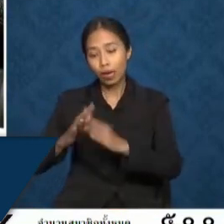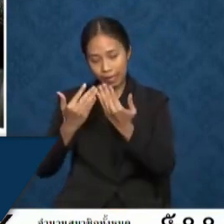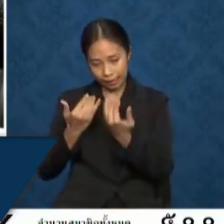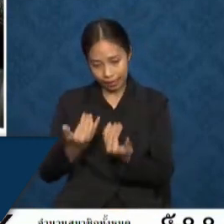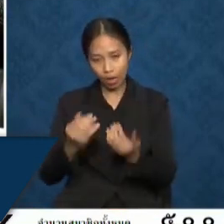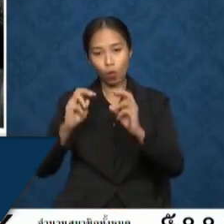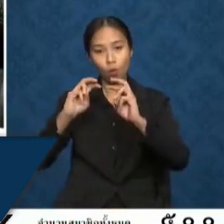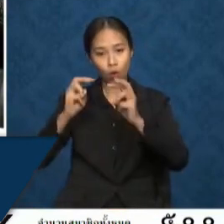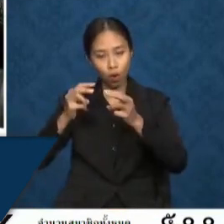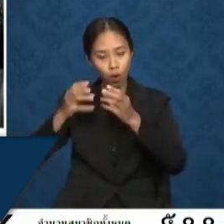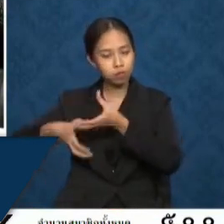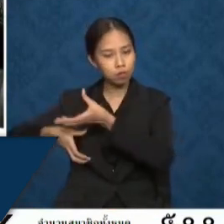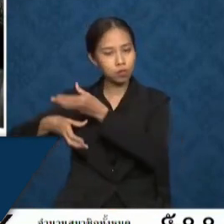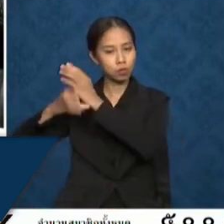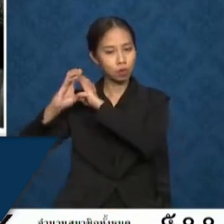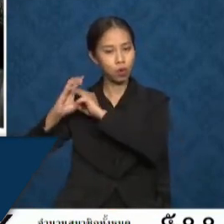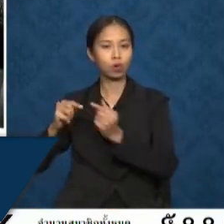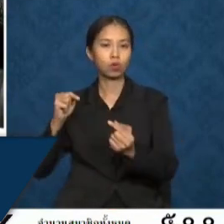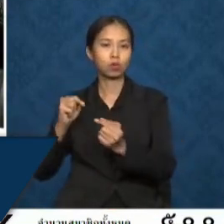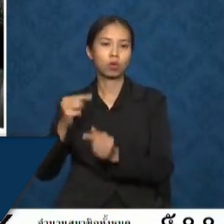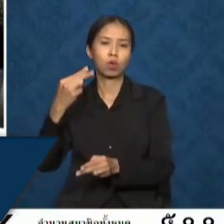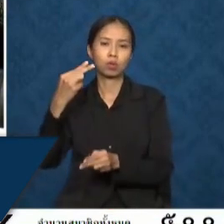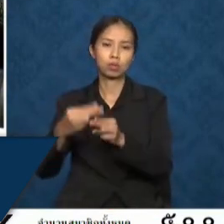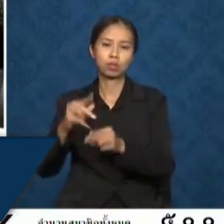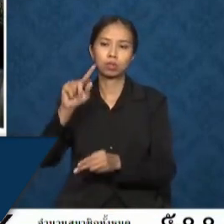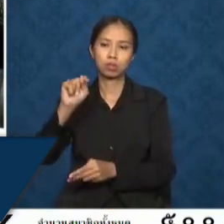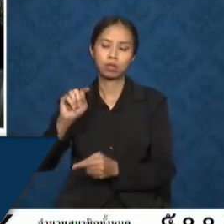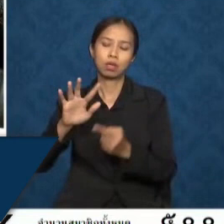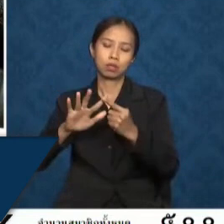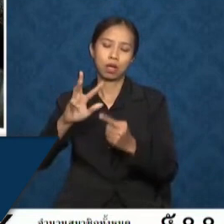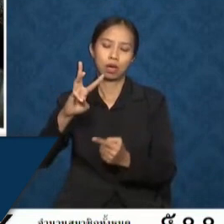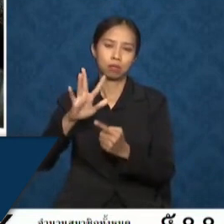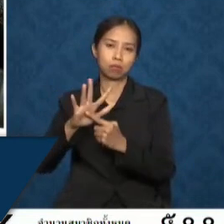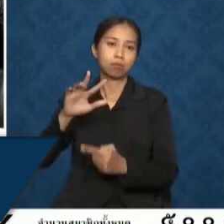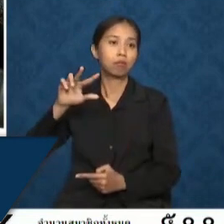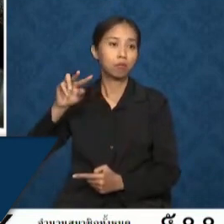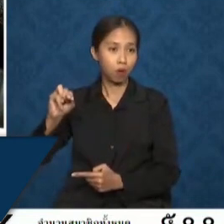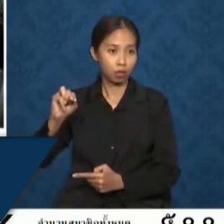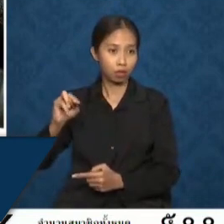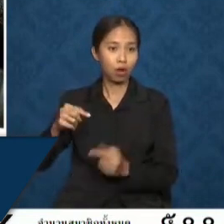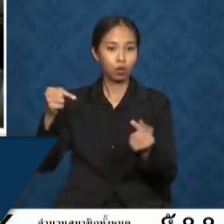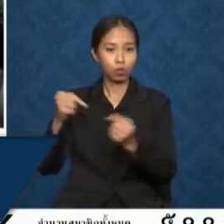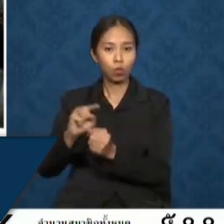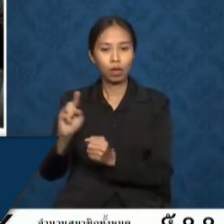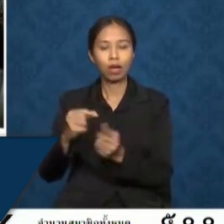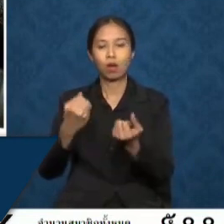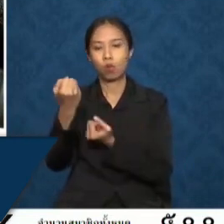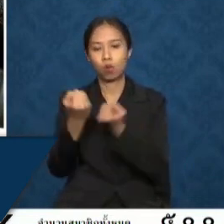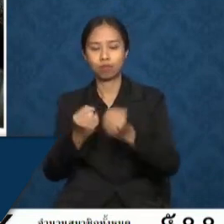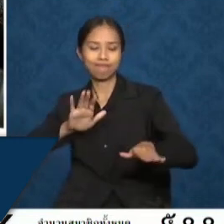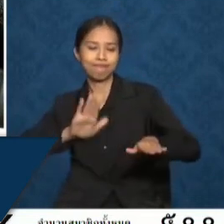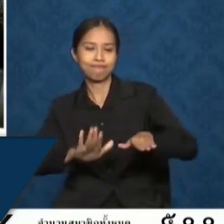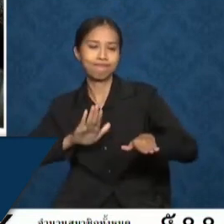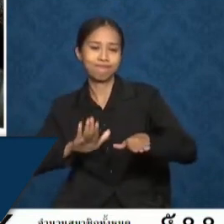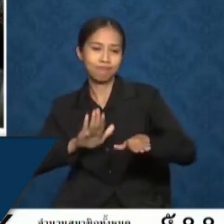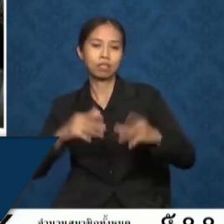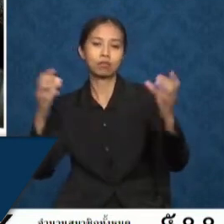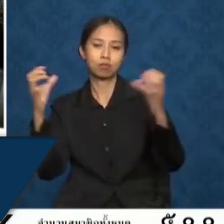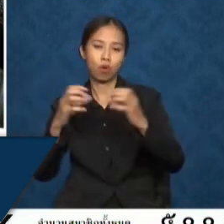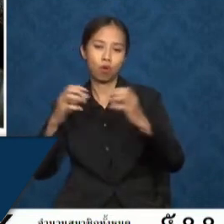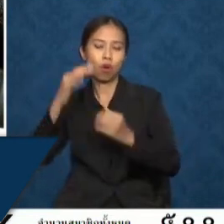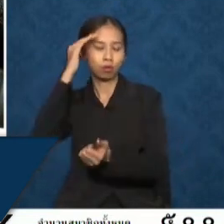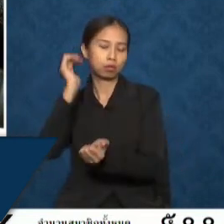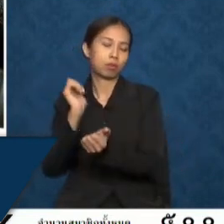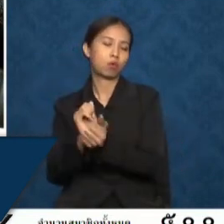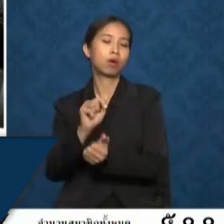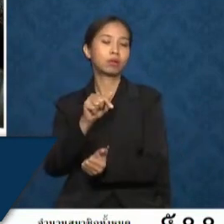ี้ผ่านเรื่องราวของตาวันหรอคุธานตาวันตัตUR LAUอนพูกเป็เจาของคิปบีป แล้มปากเสียงกัเจาหนาที่ตำรวจบนทางด่นที่มี